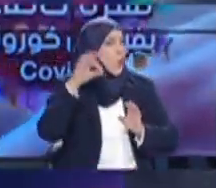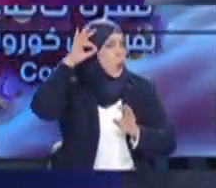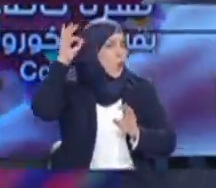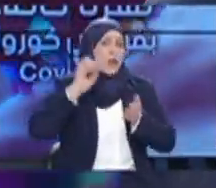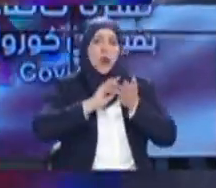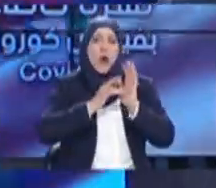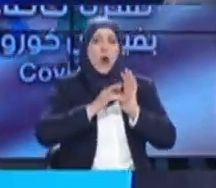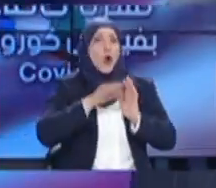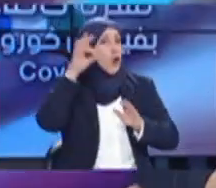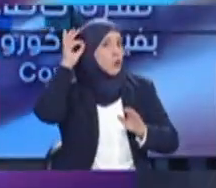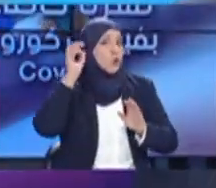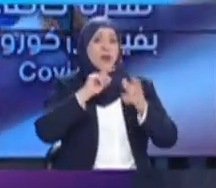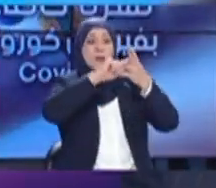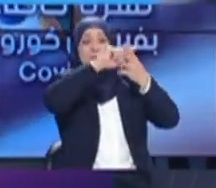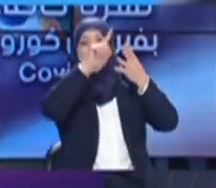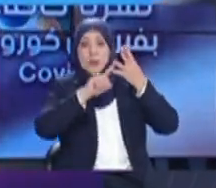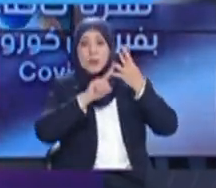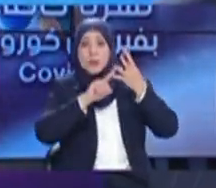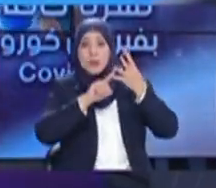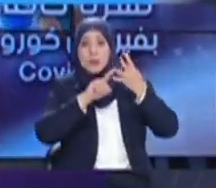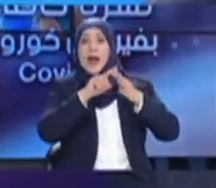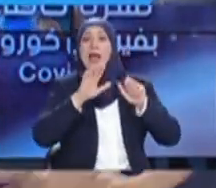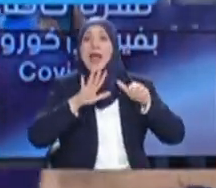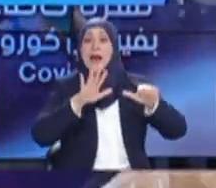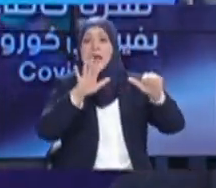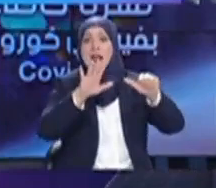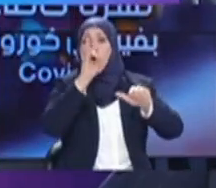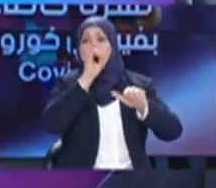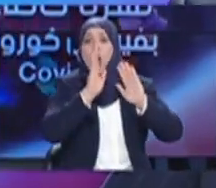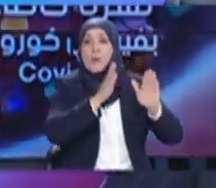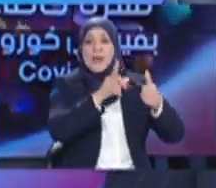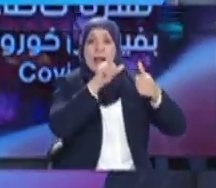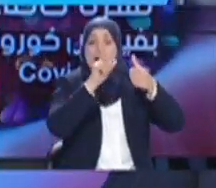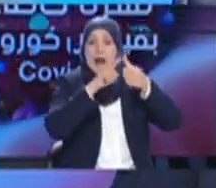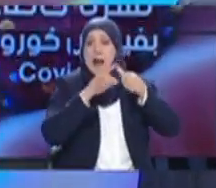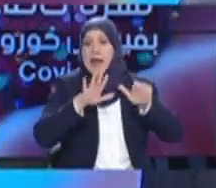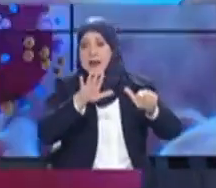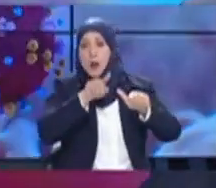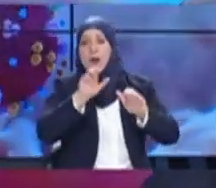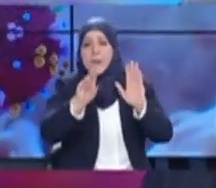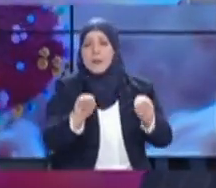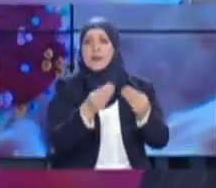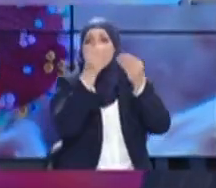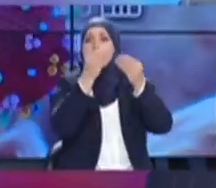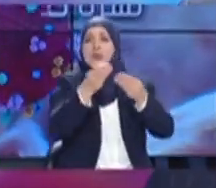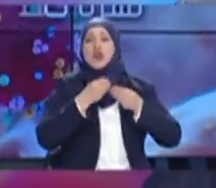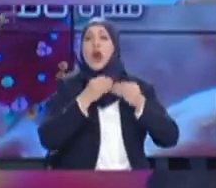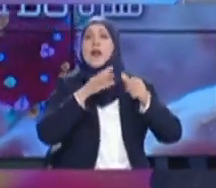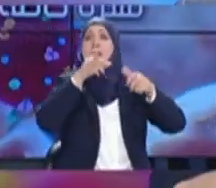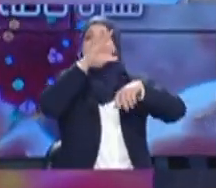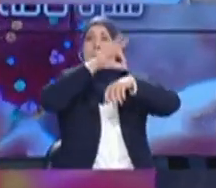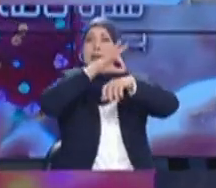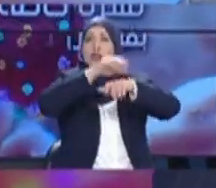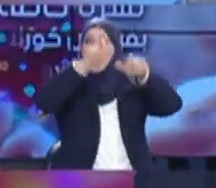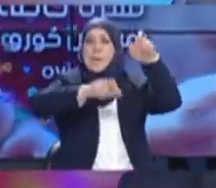لجهه تونس الكبرى وقع على قسم الانعاش نتاع ريان. صحيح. هو اللي باش ياخذ المرضى الاولانيين وحبينا ما نكثروش كما قلت قبيله